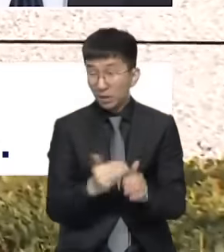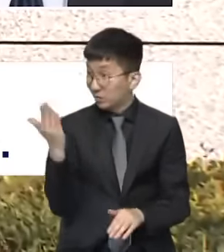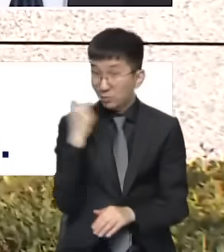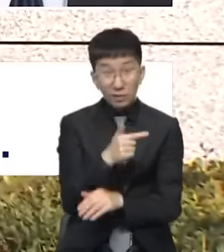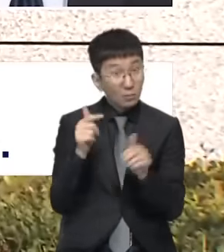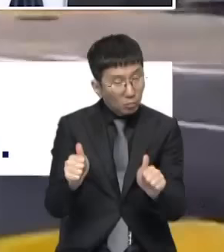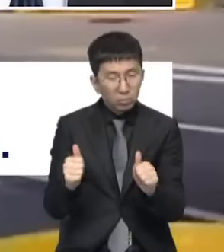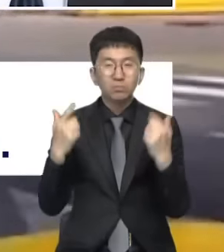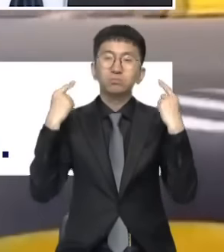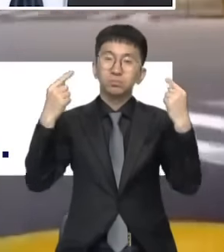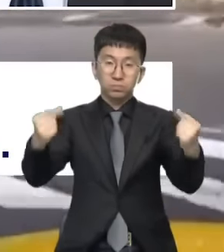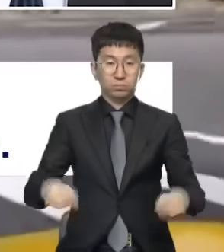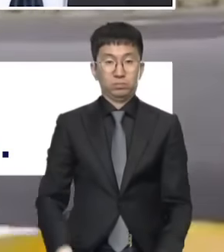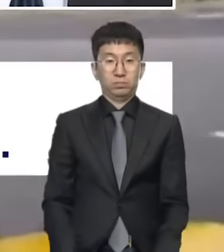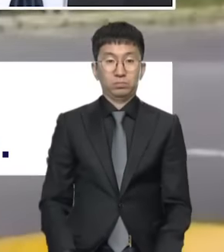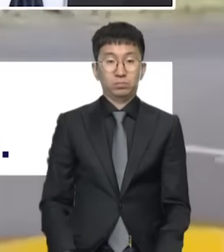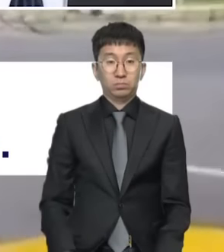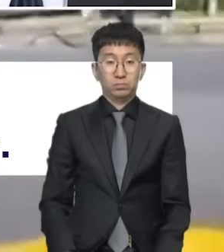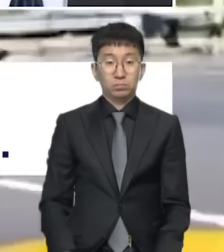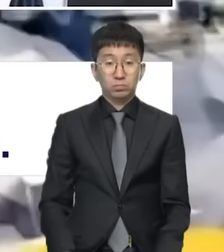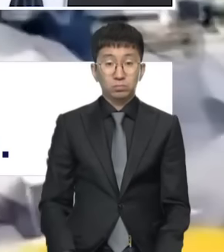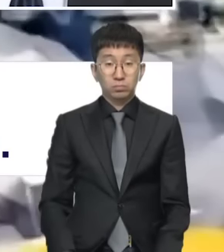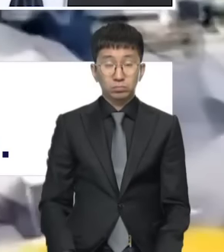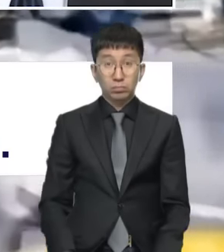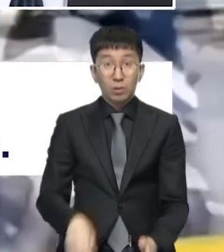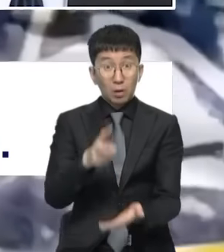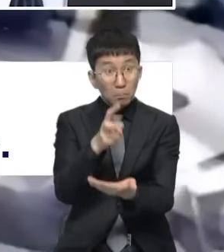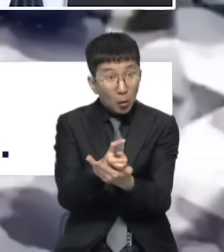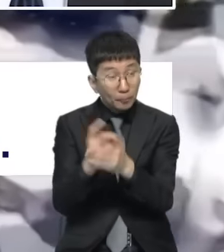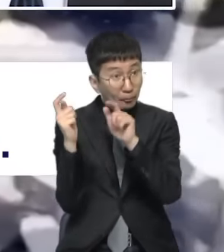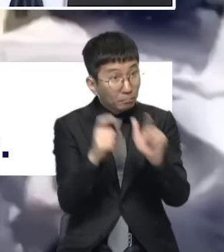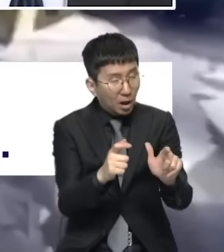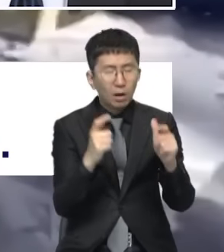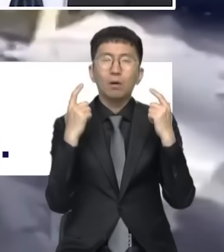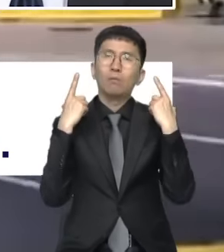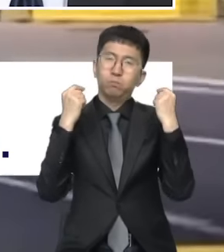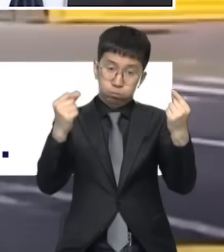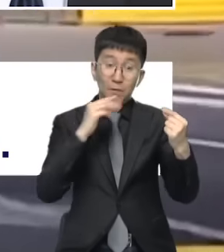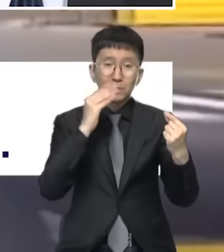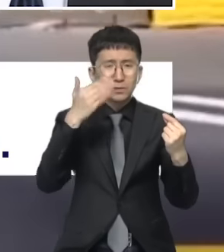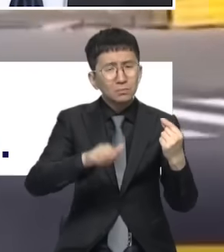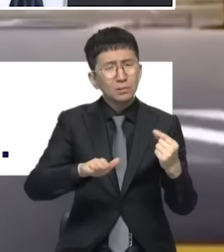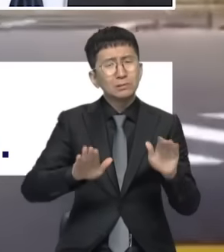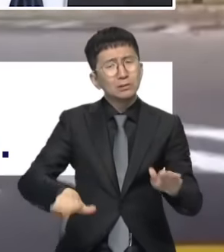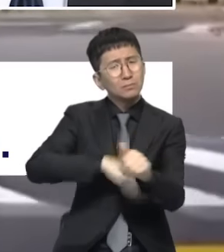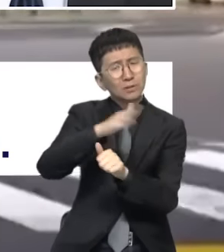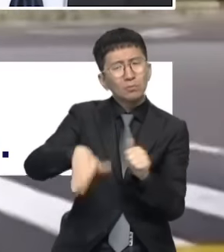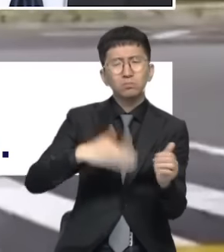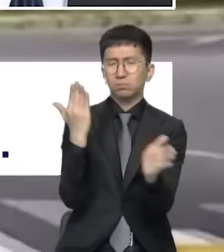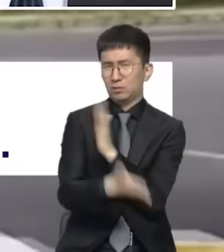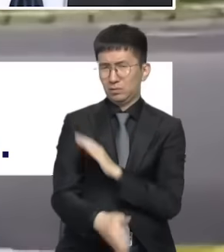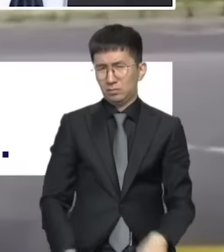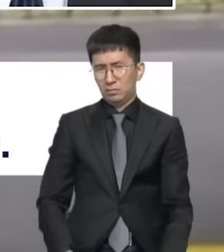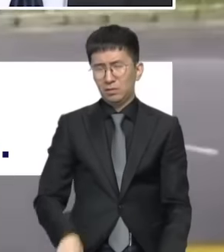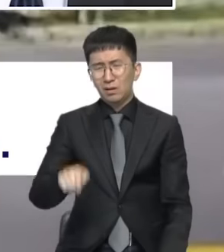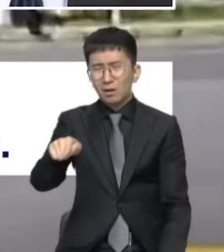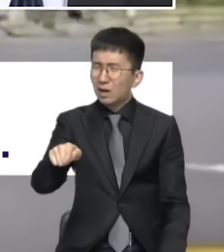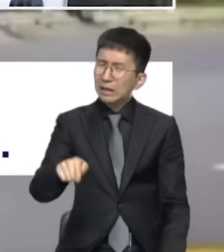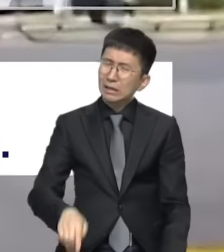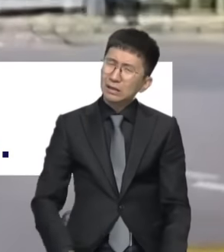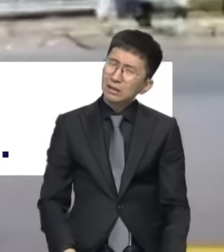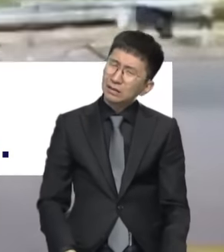데 있어서는 일관성을 유지했다라고 보이는데 현실과는 괴리가 상당히 크다.